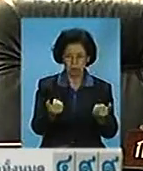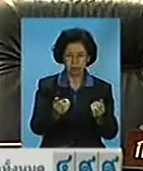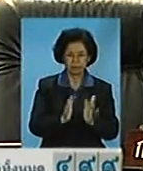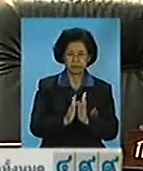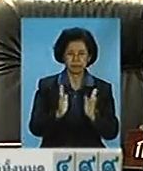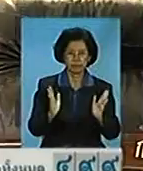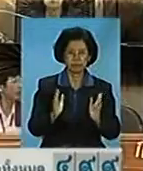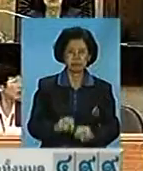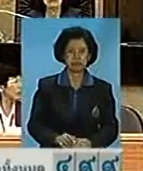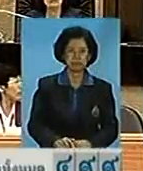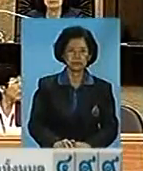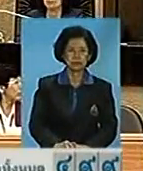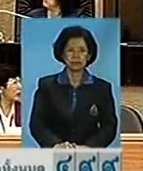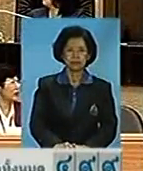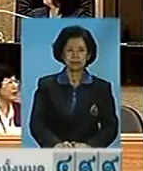าน